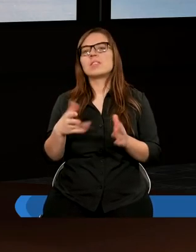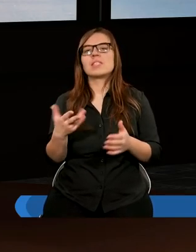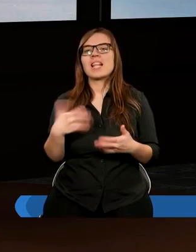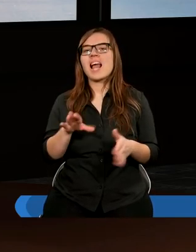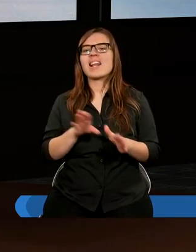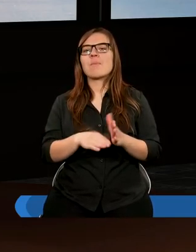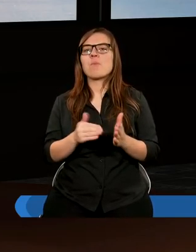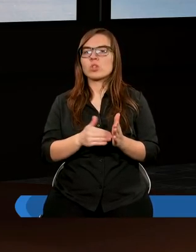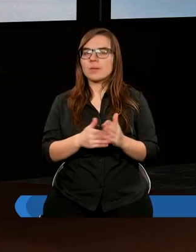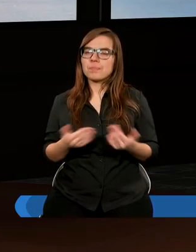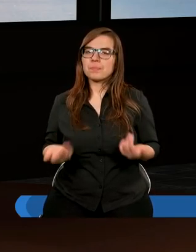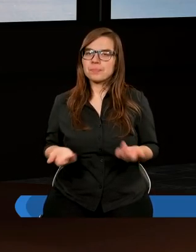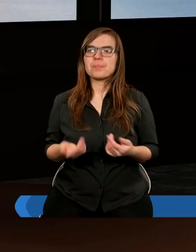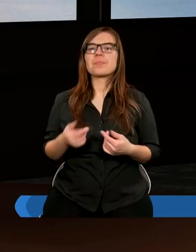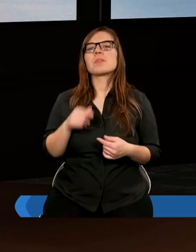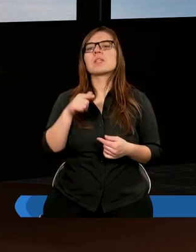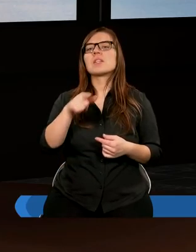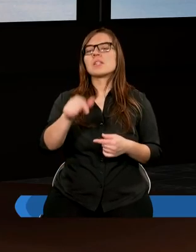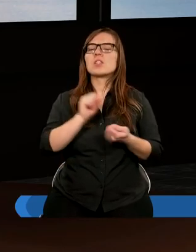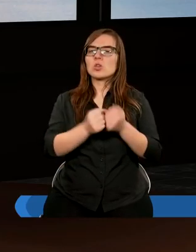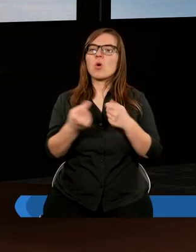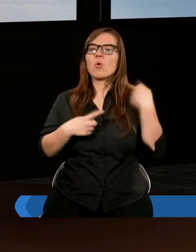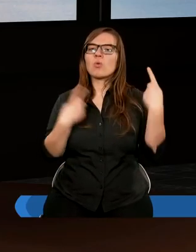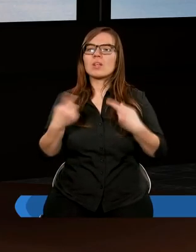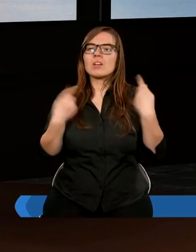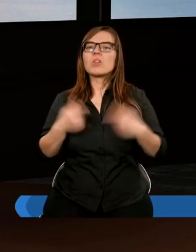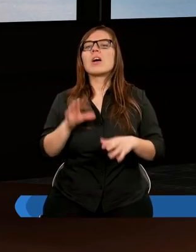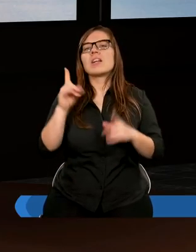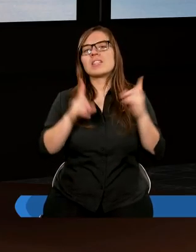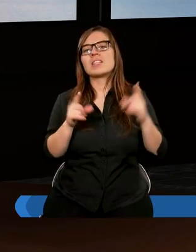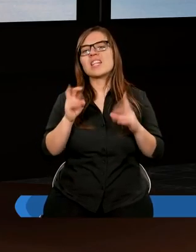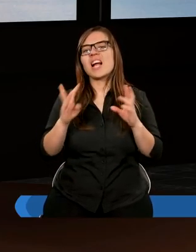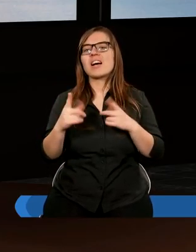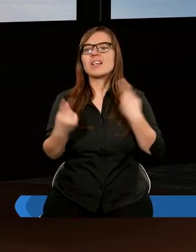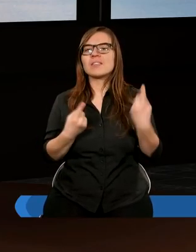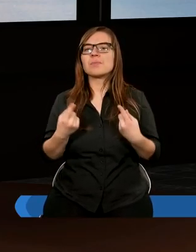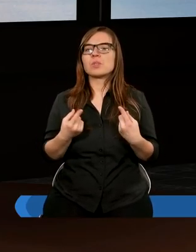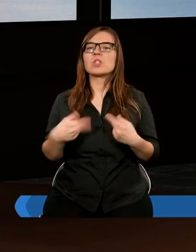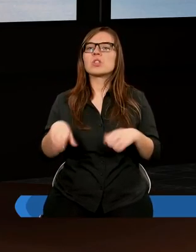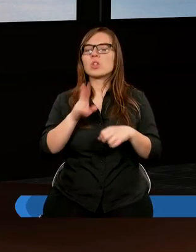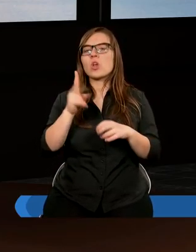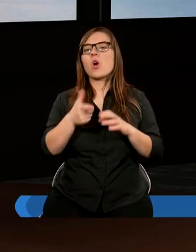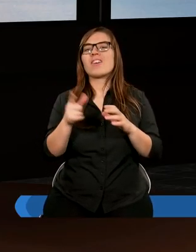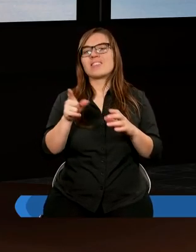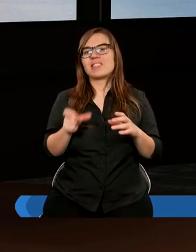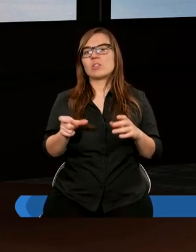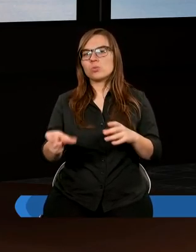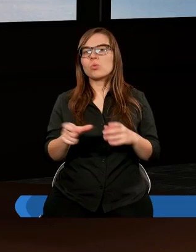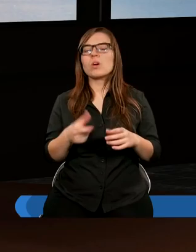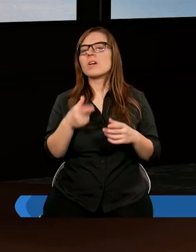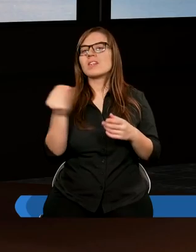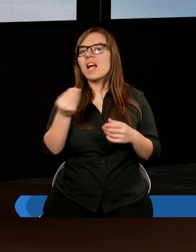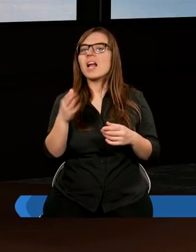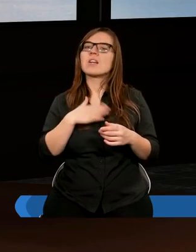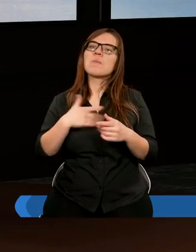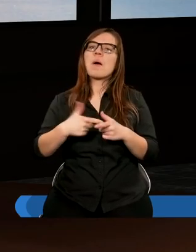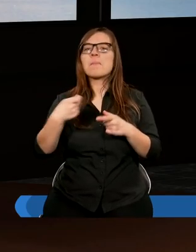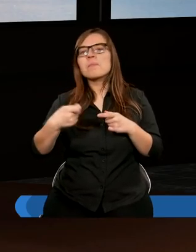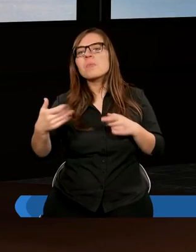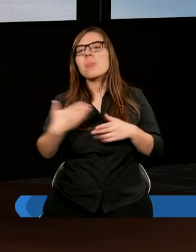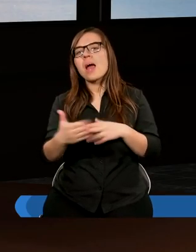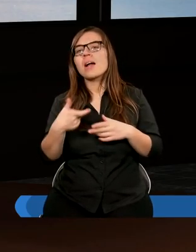faktycznie szczególnie w obecnych czasach są sytuacje, i mogę sobie wyobrazić sytuacje, kiedy to zaciągnięcie długu jest konieczne, czy to